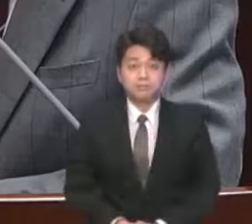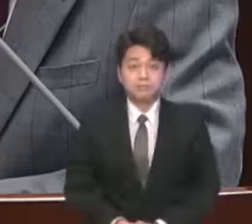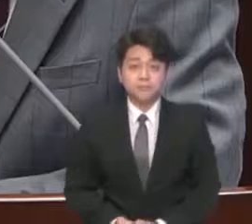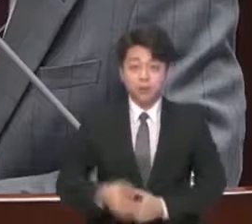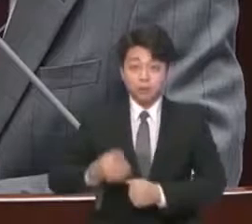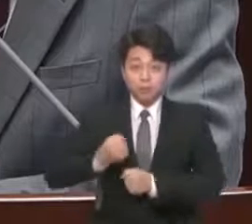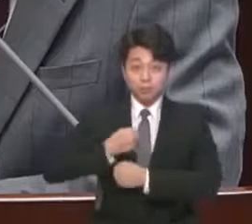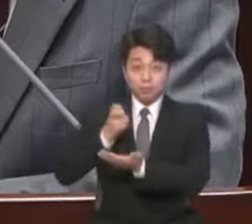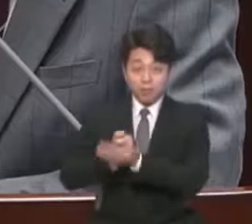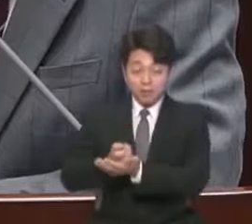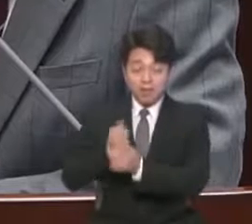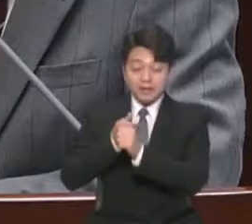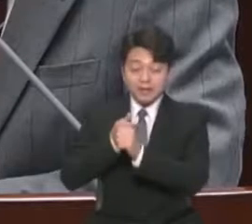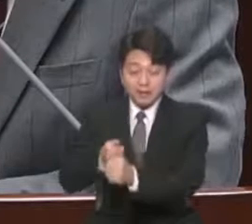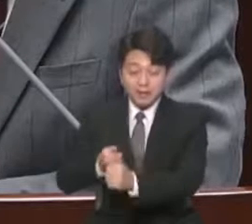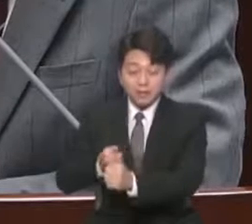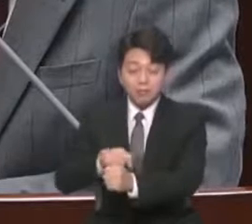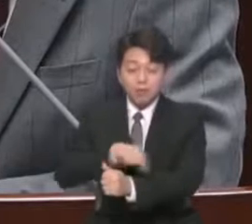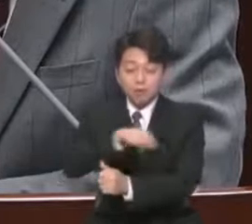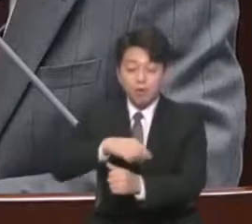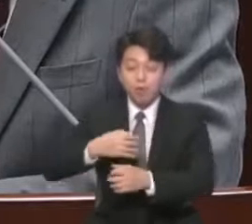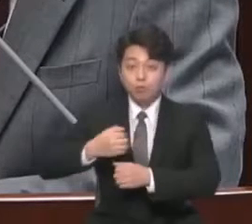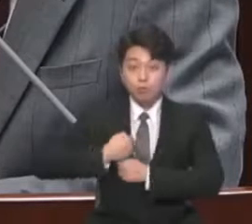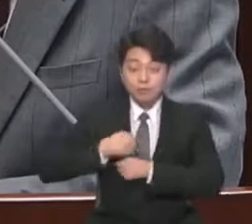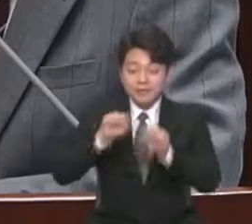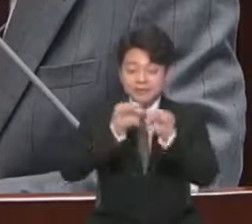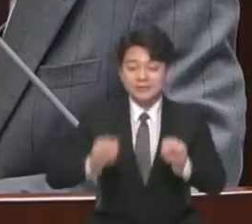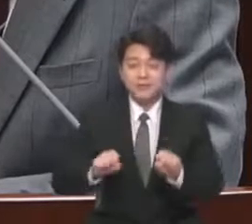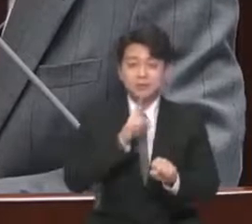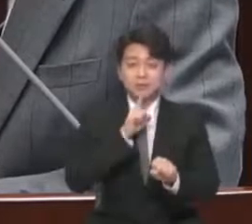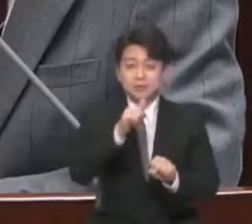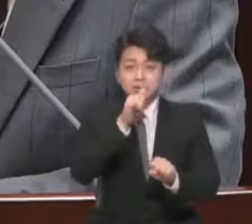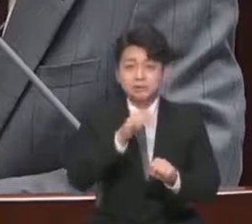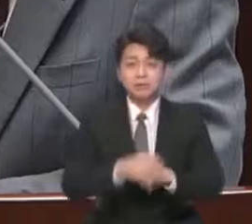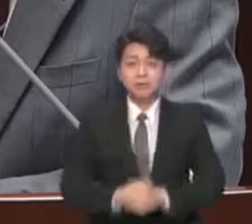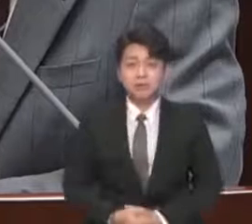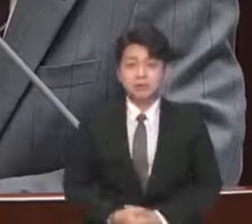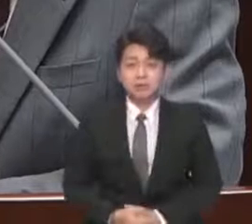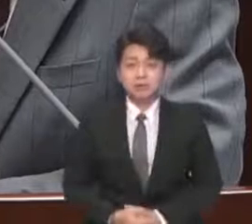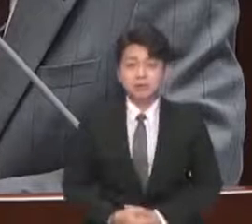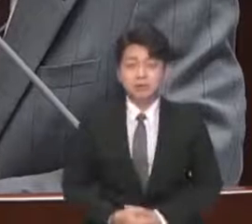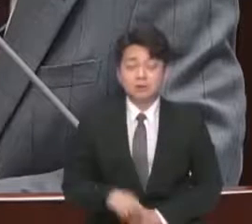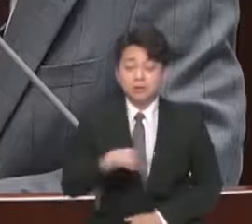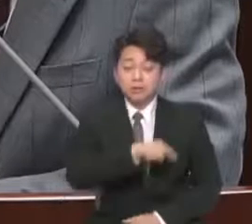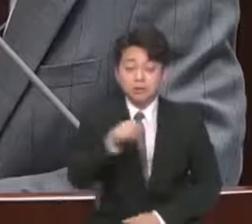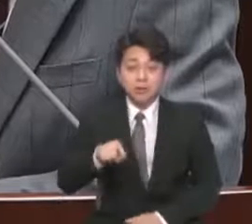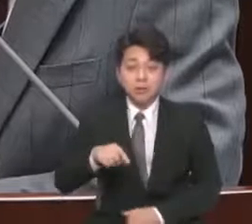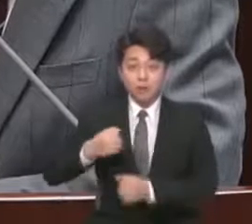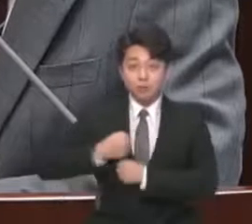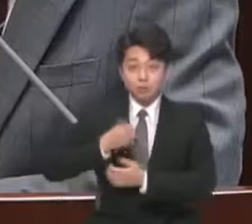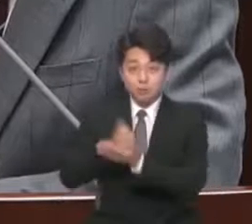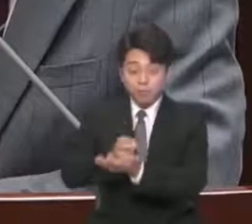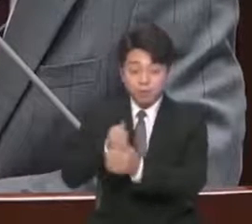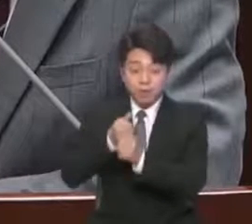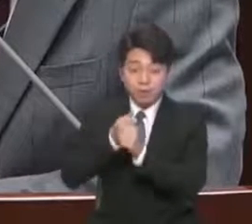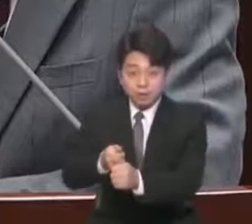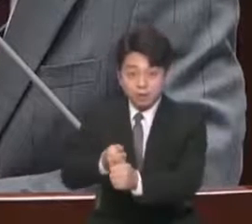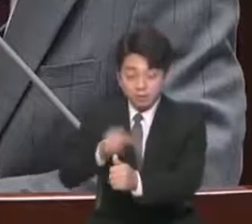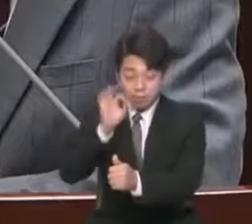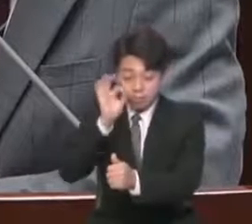연대 통합 행정 업무 시스템 체계가 있습니다. 그래서 거기에 그런 기록들이 있기 때문에